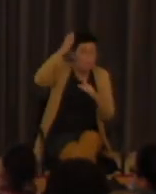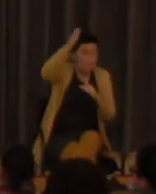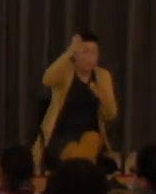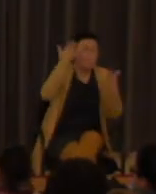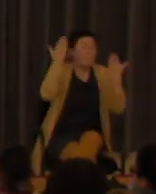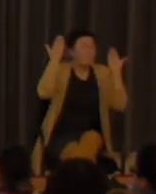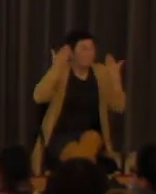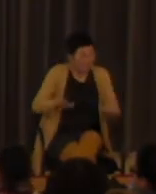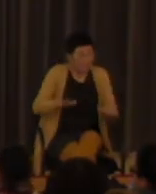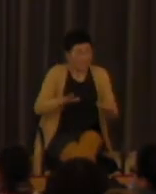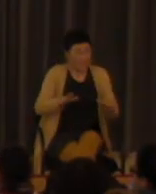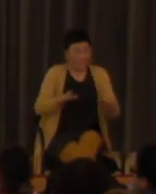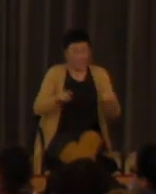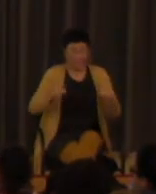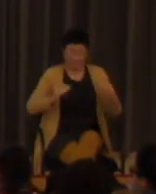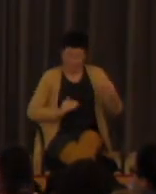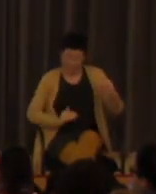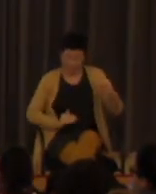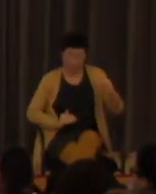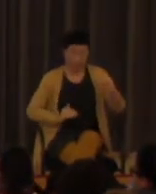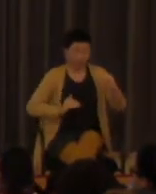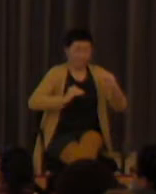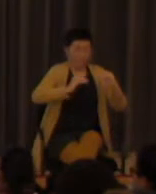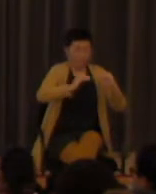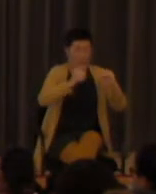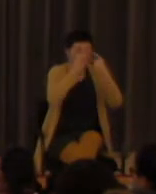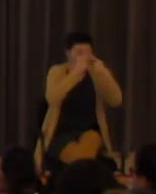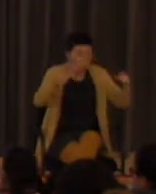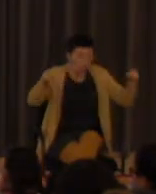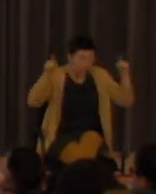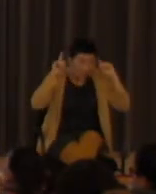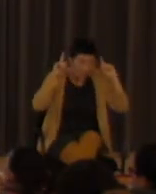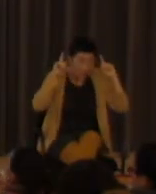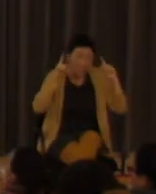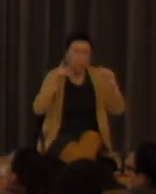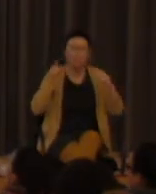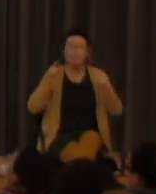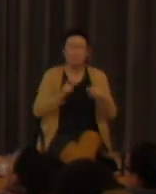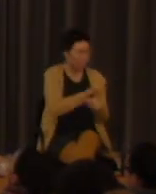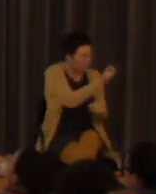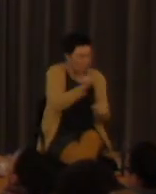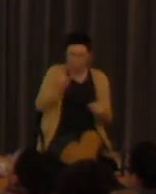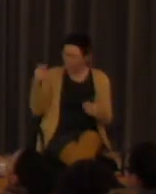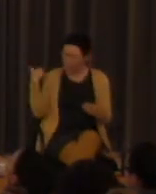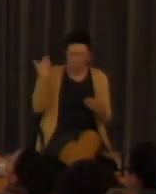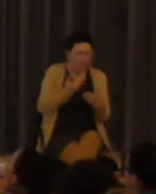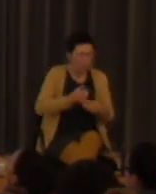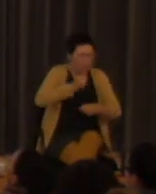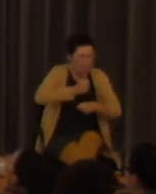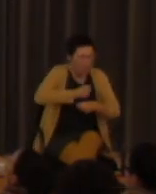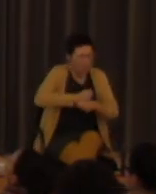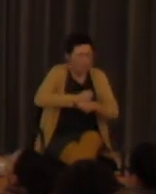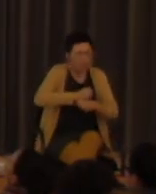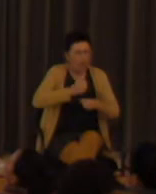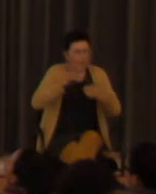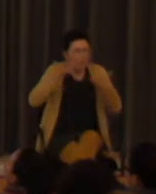regulat per tal de reconèixer-les i reconèixer la figura dels professors que han estat treballant fins ara. Jo el que els